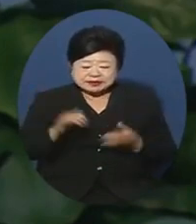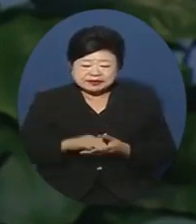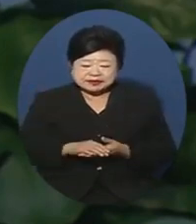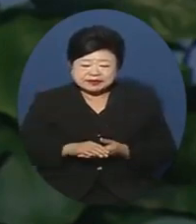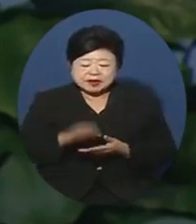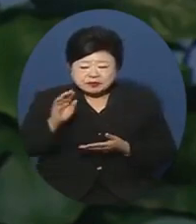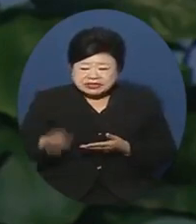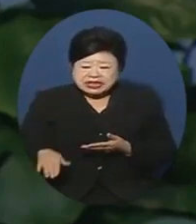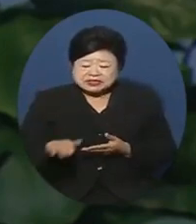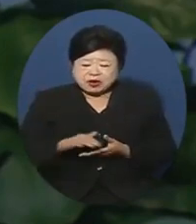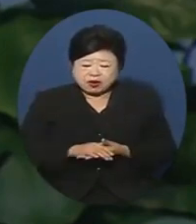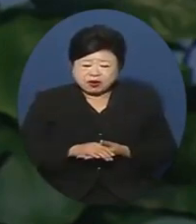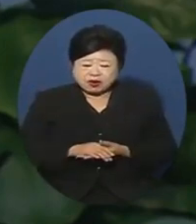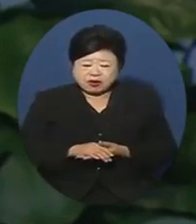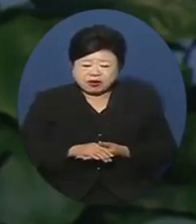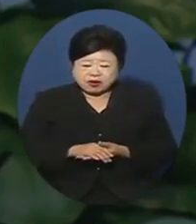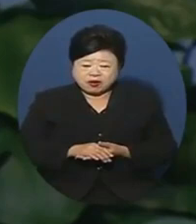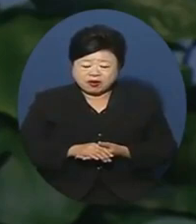밑에서